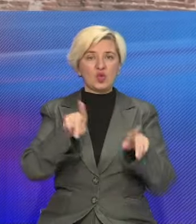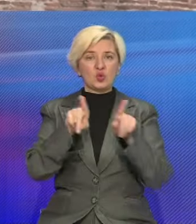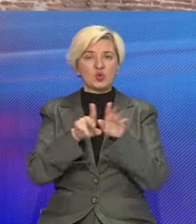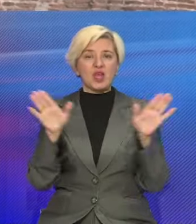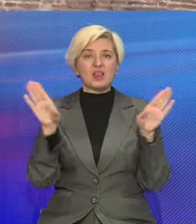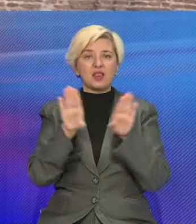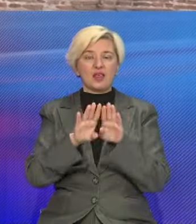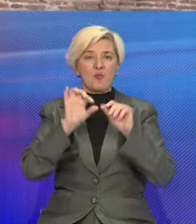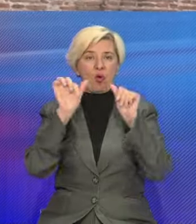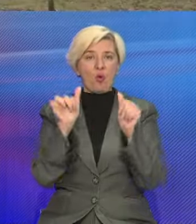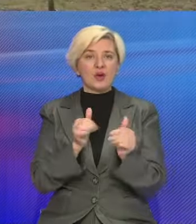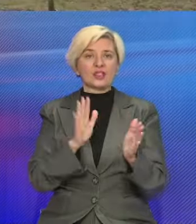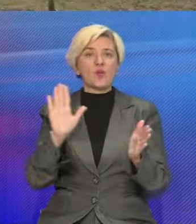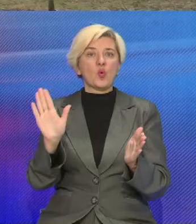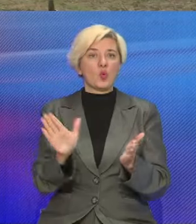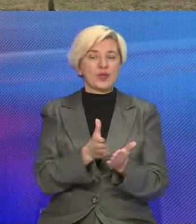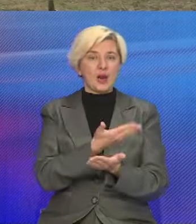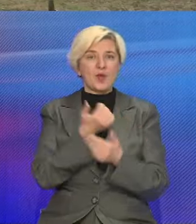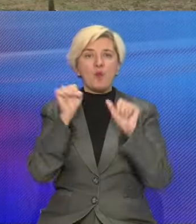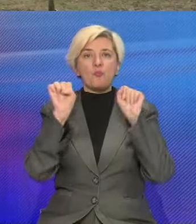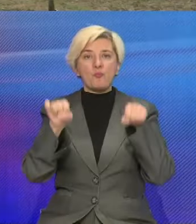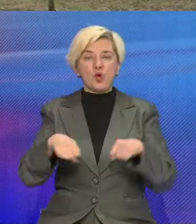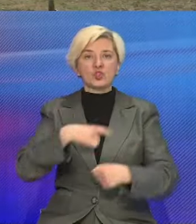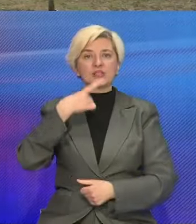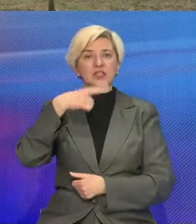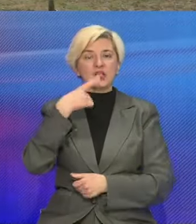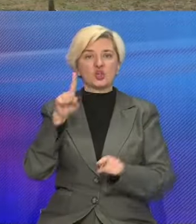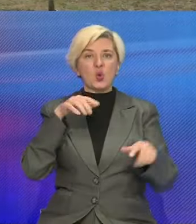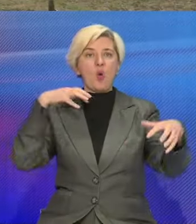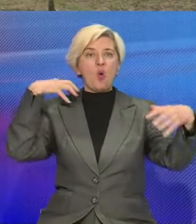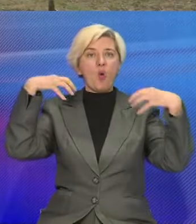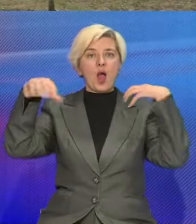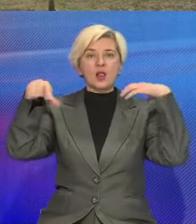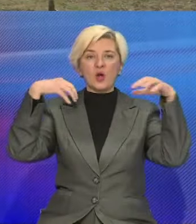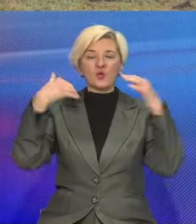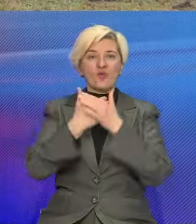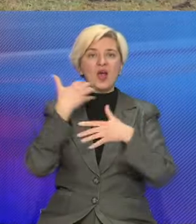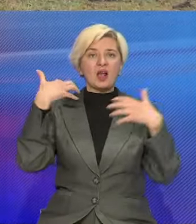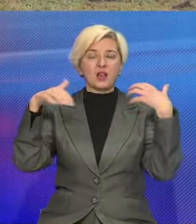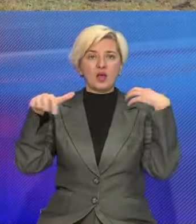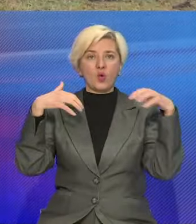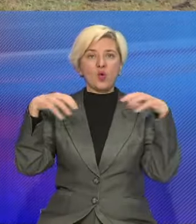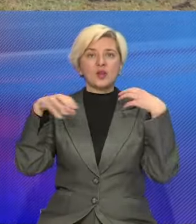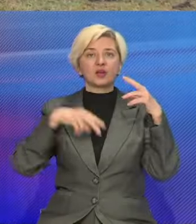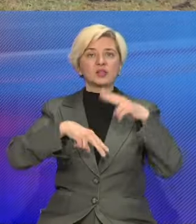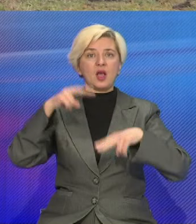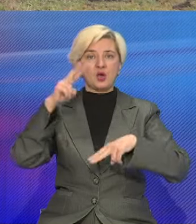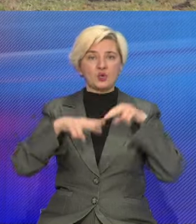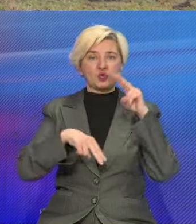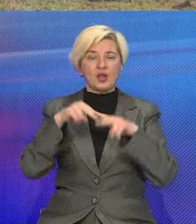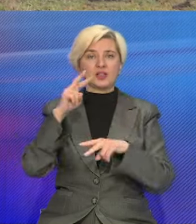убираєм. Можно сказати, що колокольня, нова колокольня сооружається